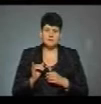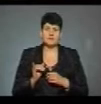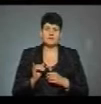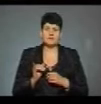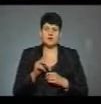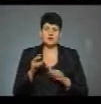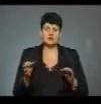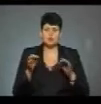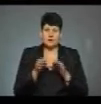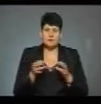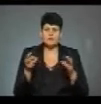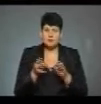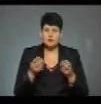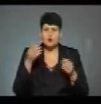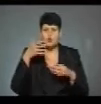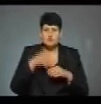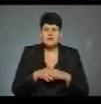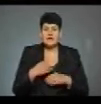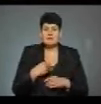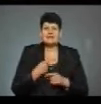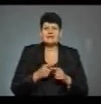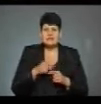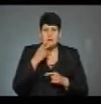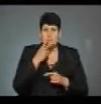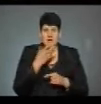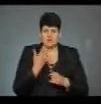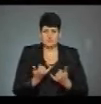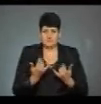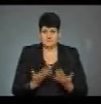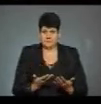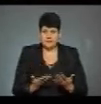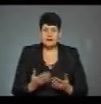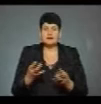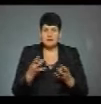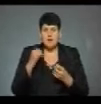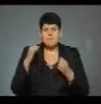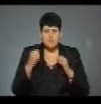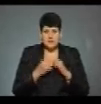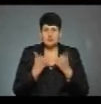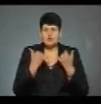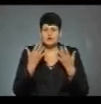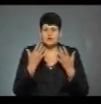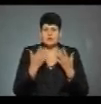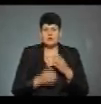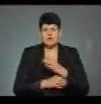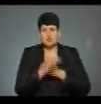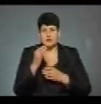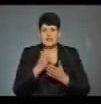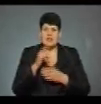по-третє, потрібно розуміти, як ми це бачимо з погляду сучасників. Потрібно це пам'ятати, тому що у нас на сході зараз йде